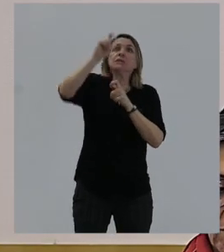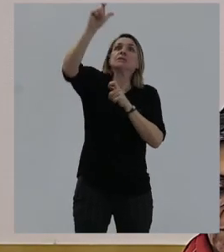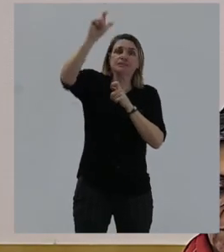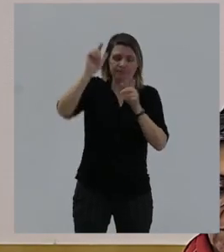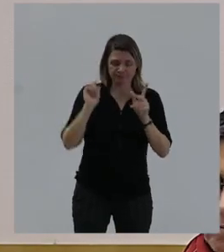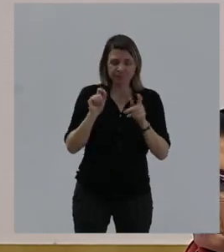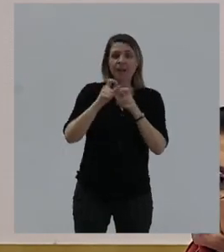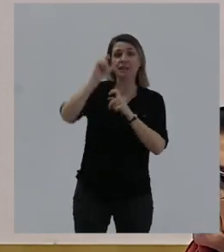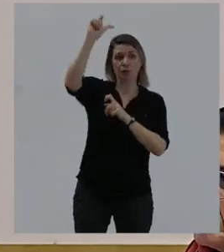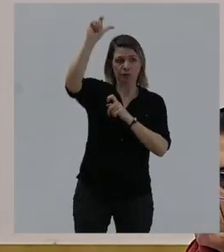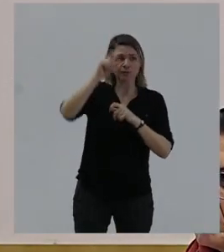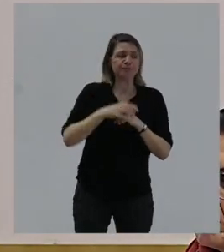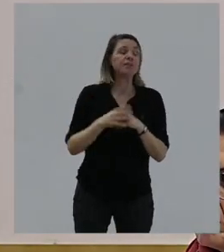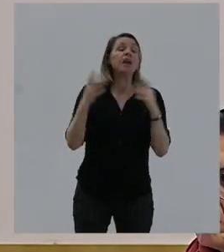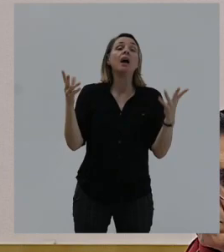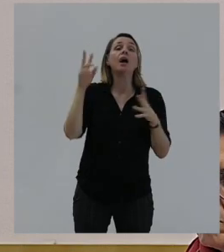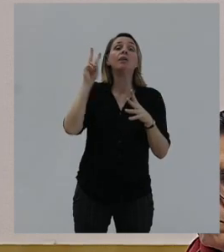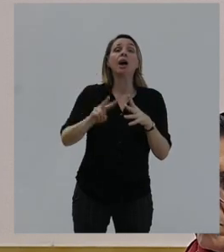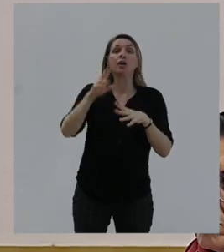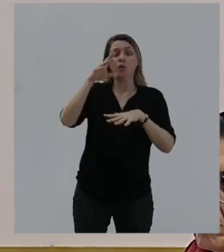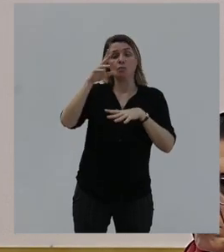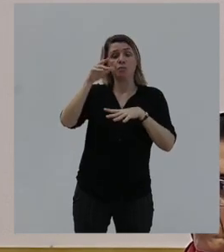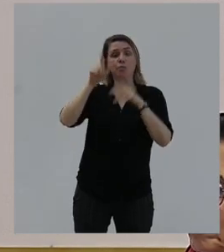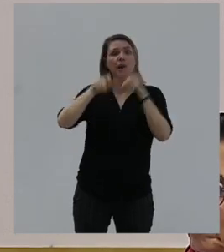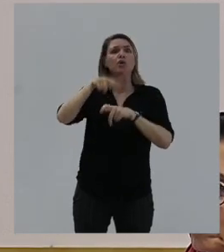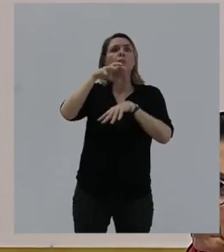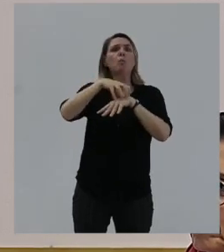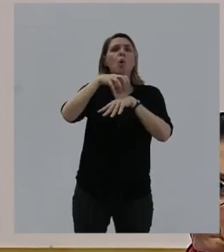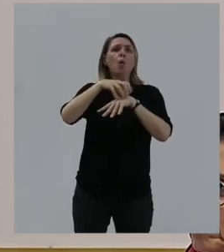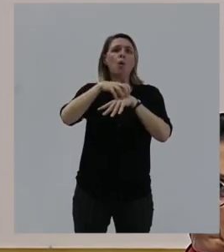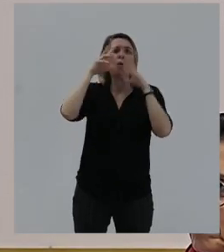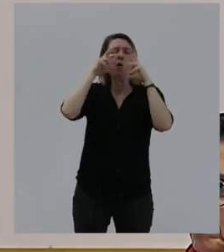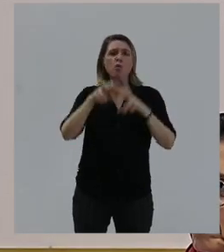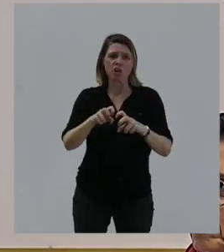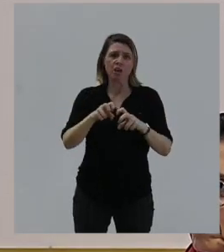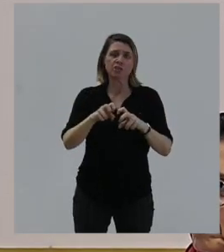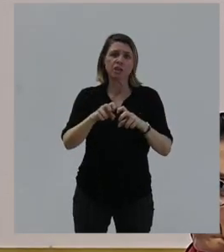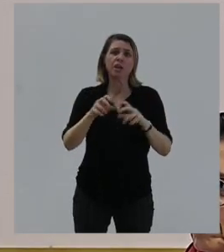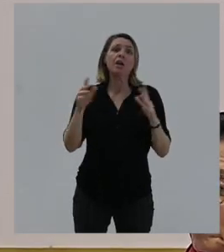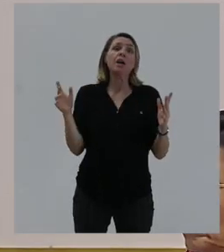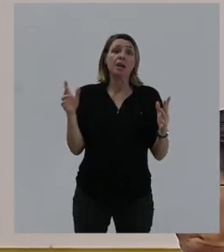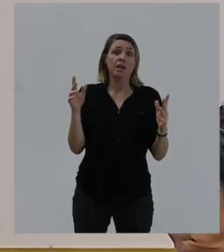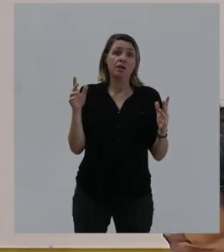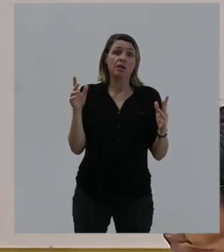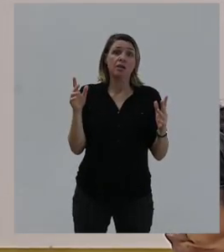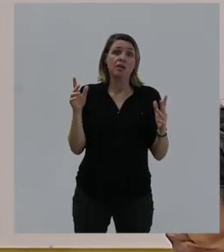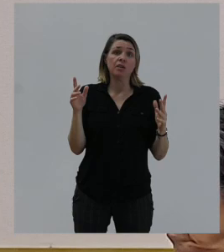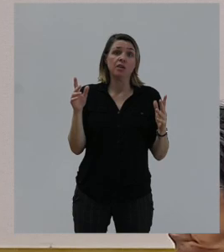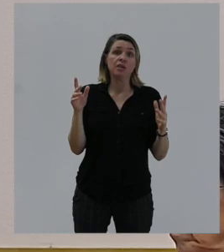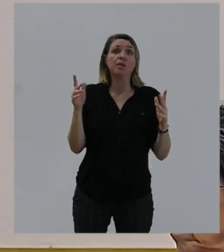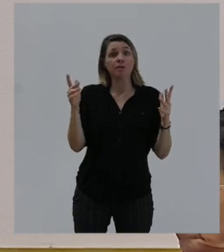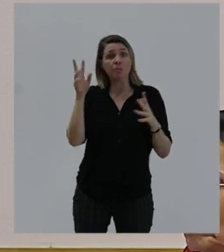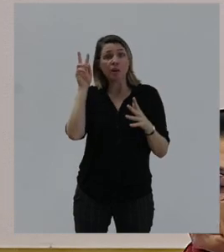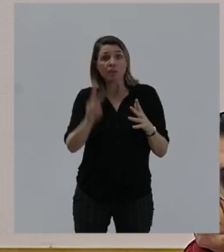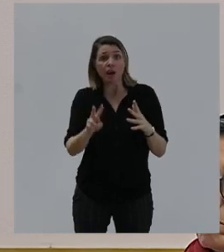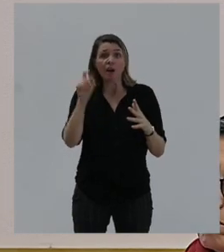les anciens pôles d'excellence en recherche étaient exactement tout le contraire, et nous avons au contraire redonné les